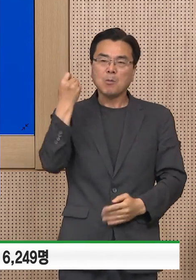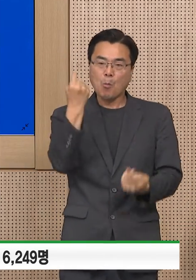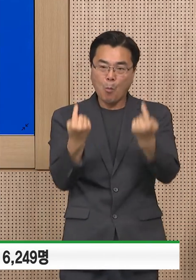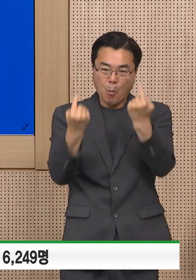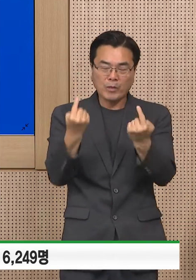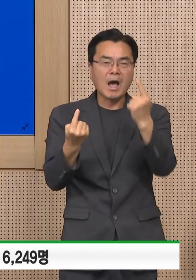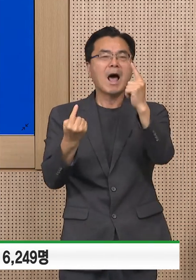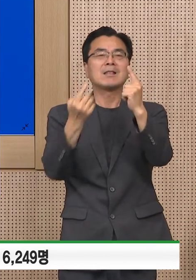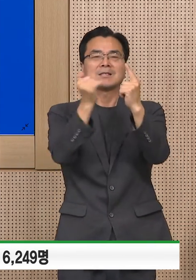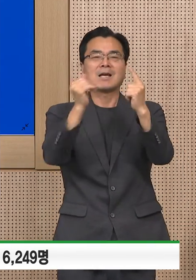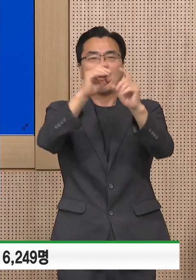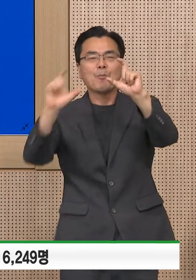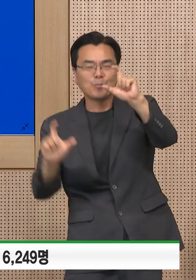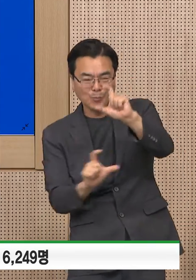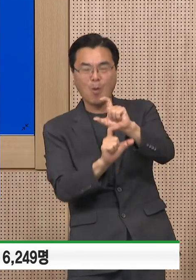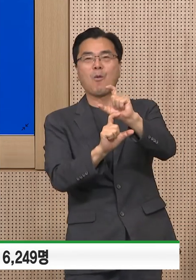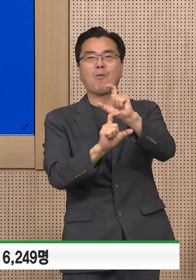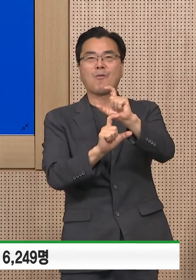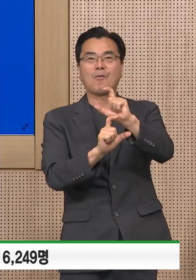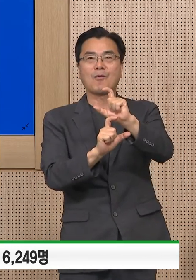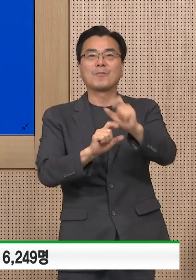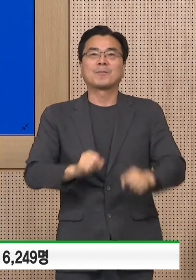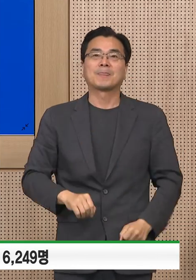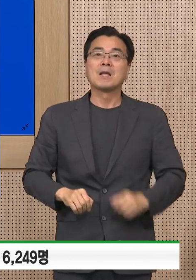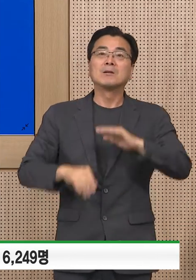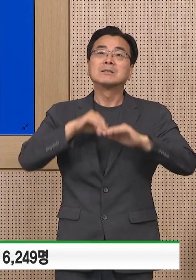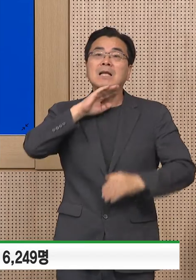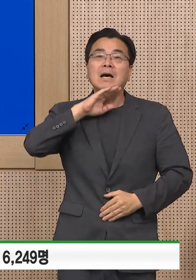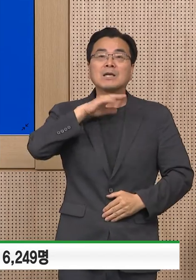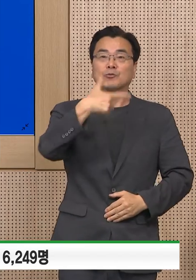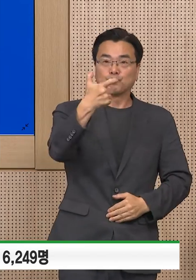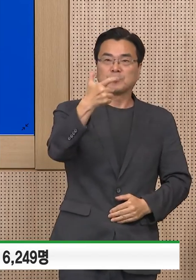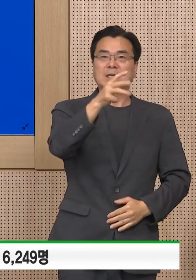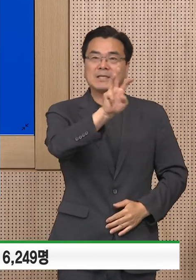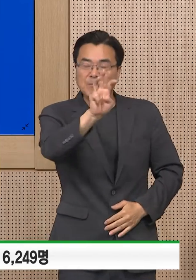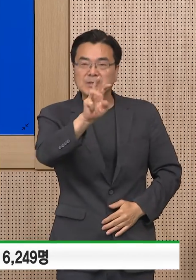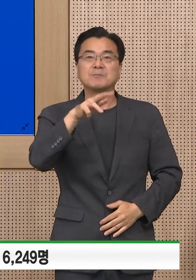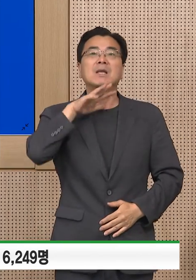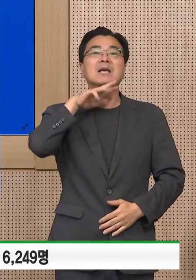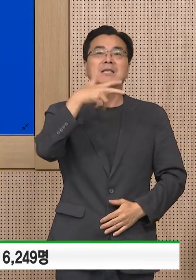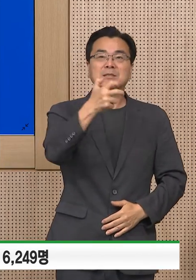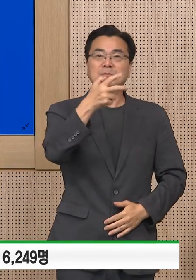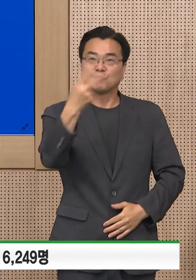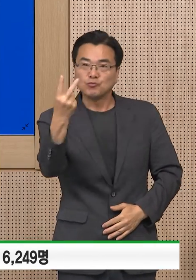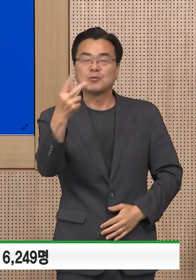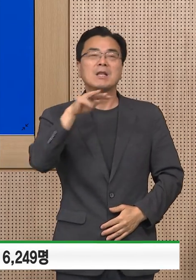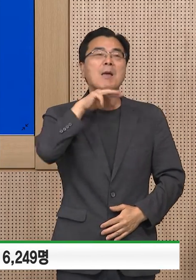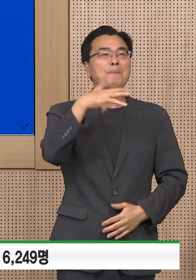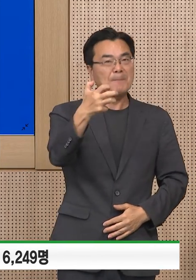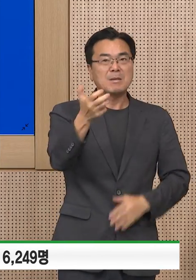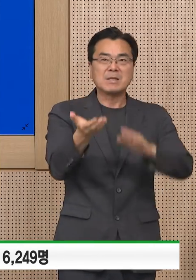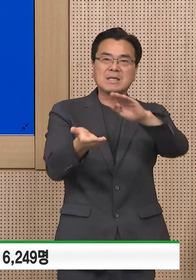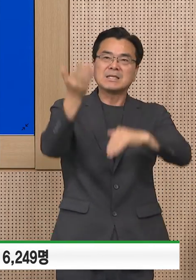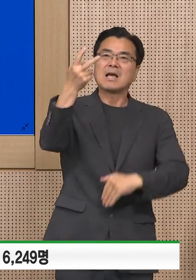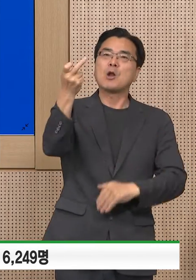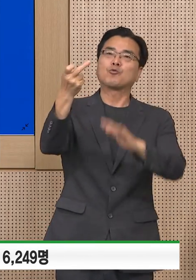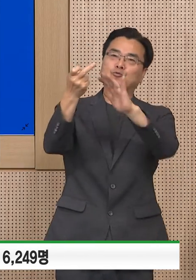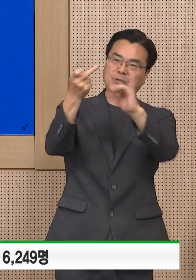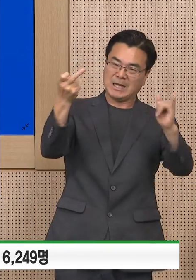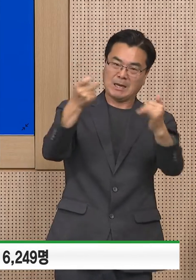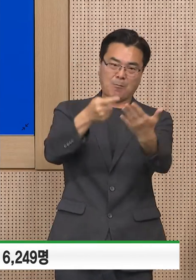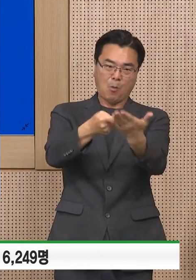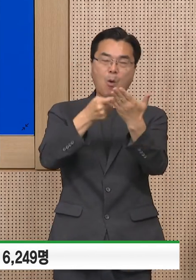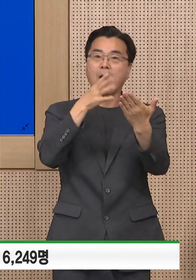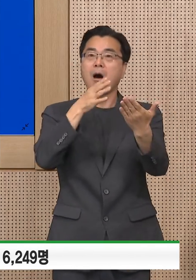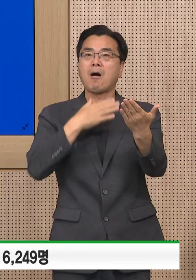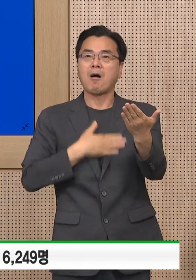1명 감소했습니다. 사망자의 연령별 현황을 보면 60대 3명, 70대 2명, 80대 이상 12명으로